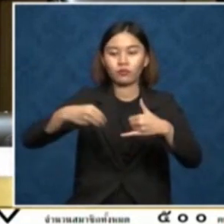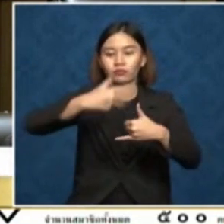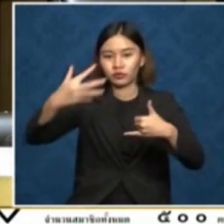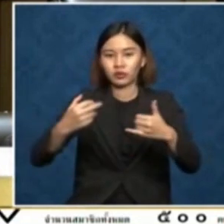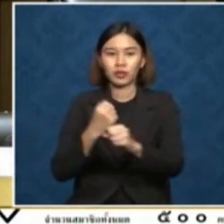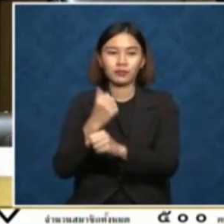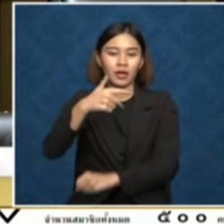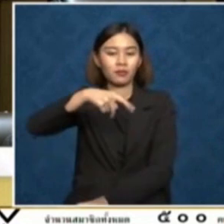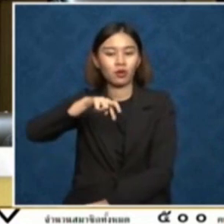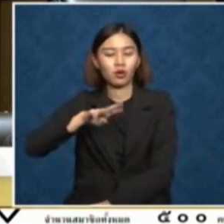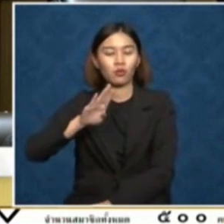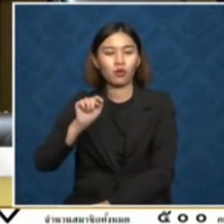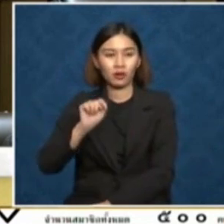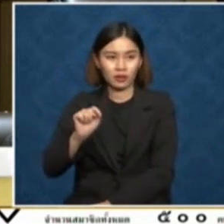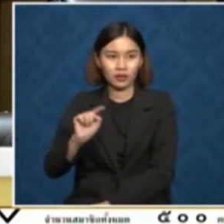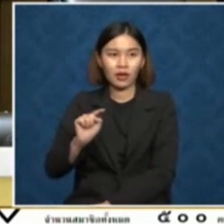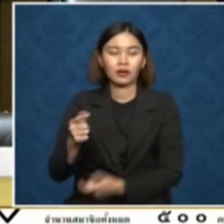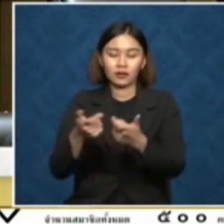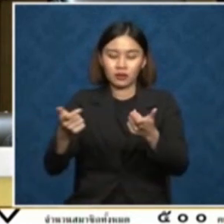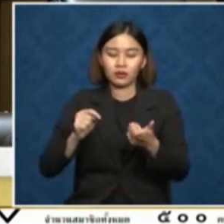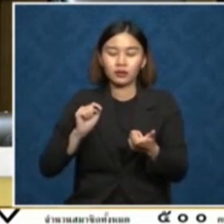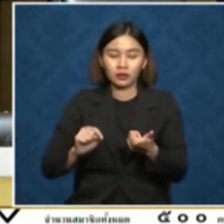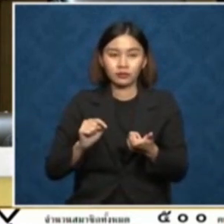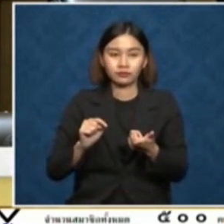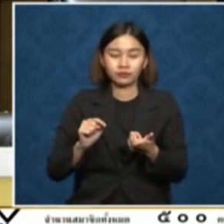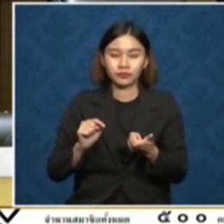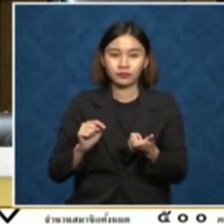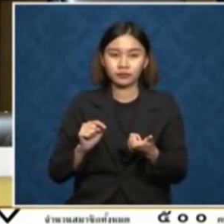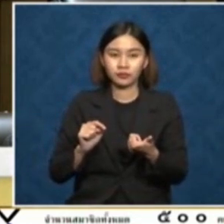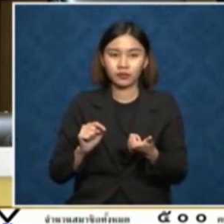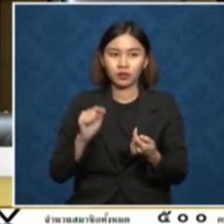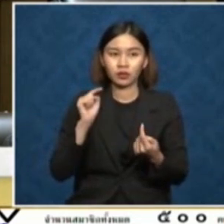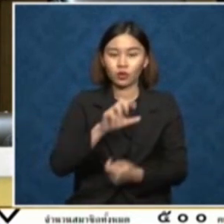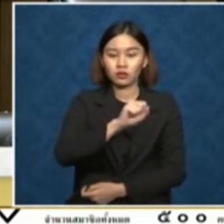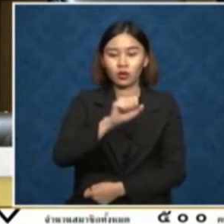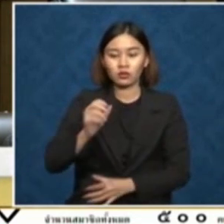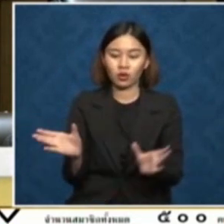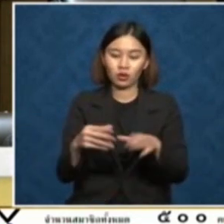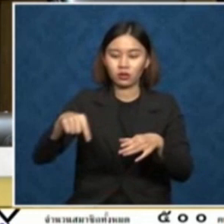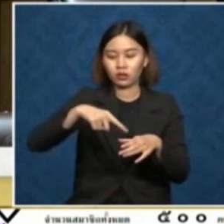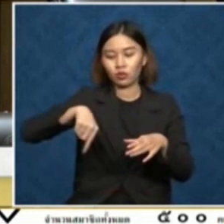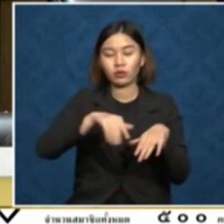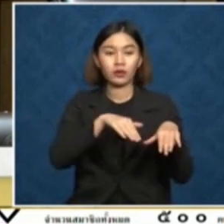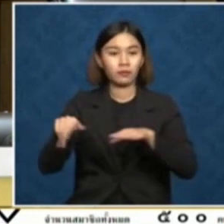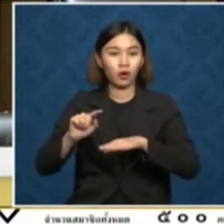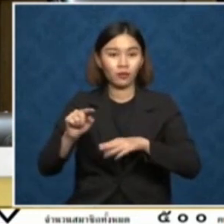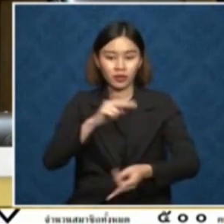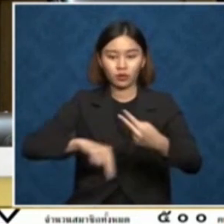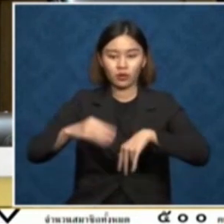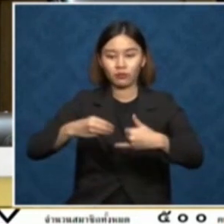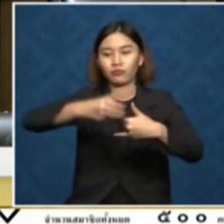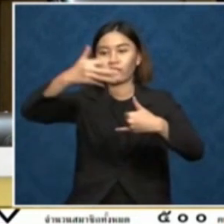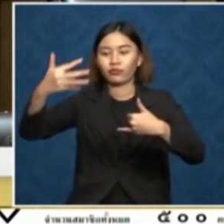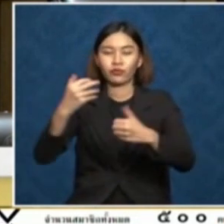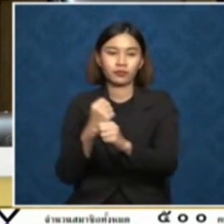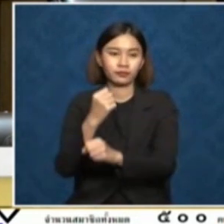บสมรสเท่าเทียมมาแล้วแต่ว่าในประเทศไทยของเรายังมีอีกหลากหลายมิติค่ะที่กฎหมายของเราเนี่ยต้องออกมาสะท้อนแล้วค่ะว่าประเทศของเราเปิด